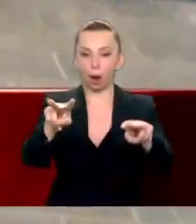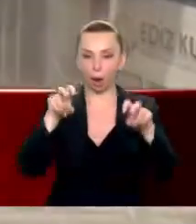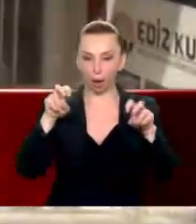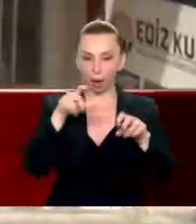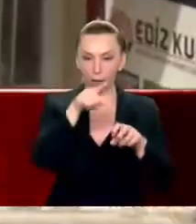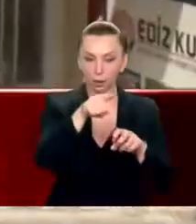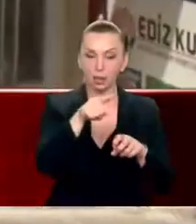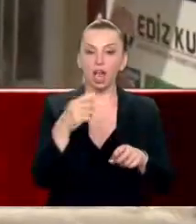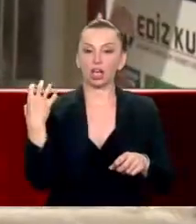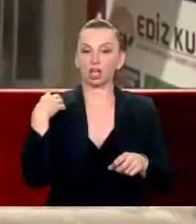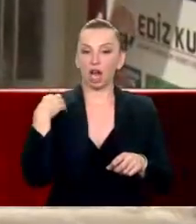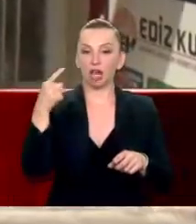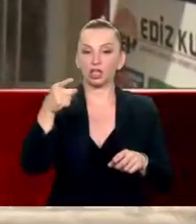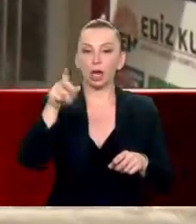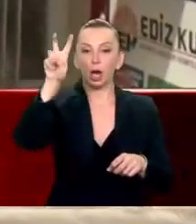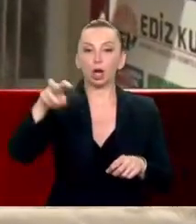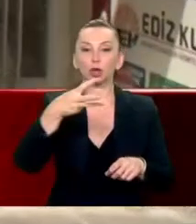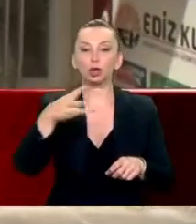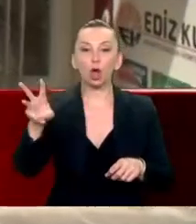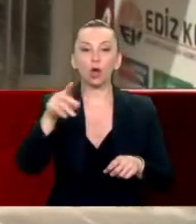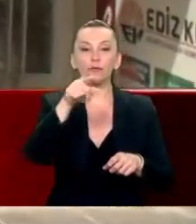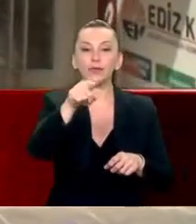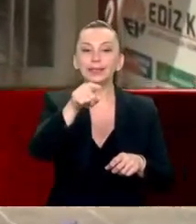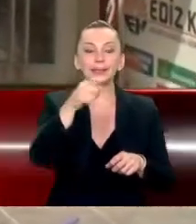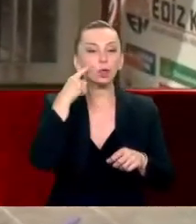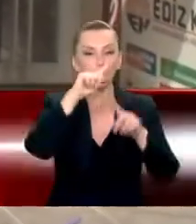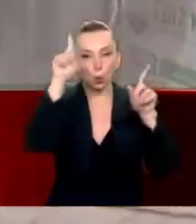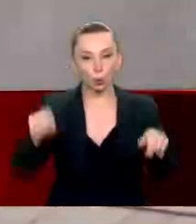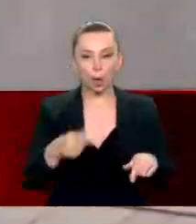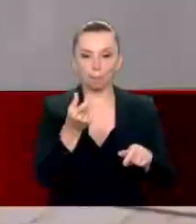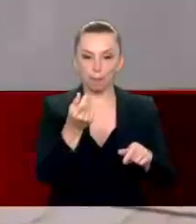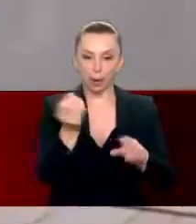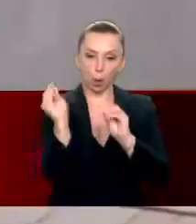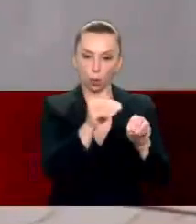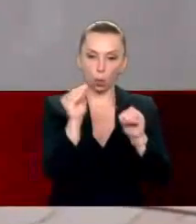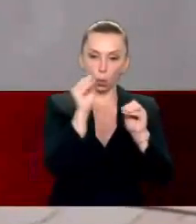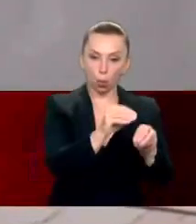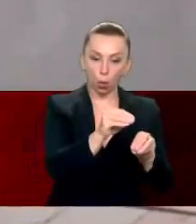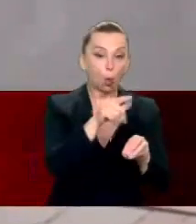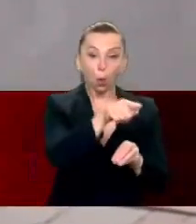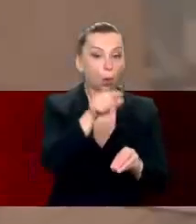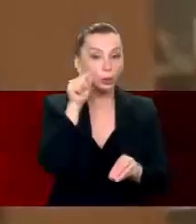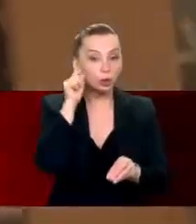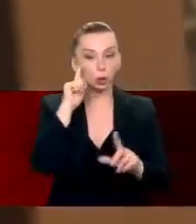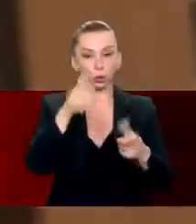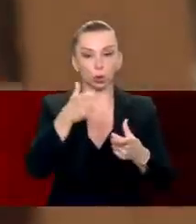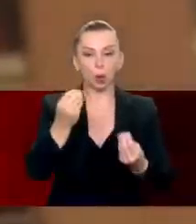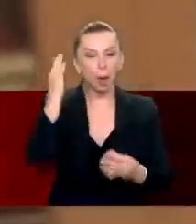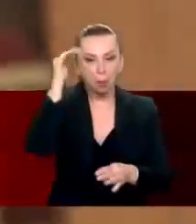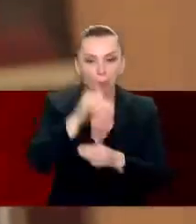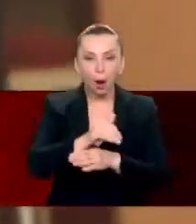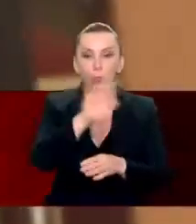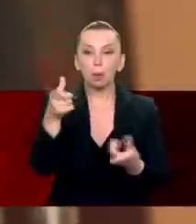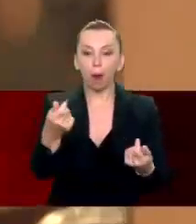Paraları Karşıyaka'da döviz bürosu işleten bir kişide topladığı öne sürüldü ve o kişi gözaltına alındı. Mağdurlar